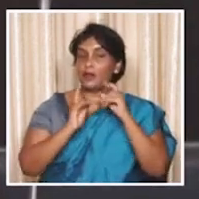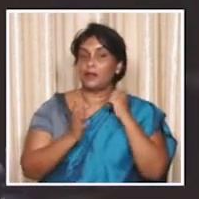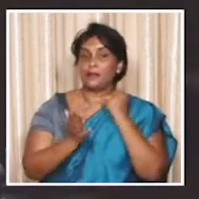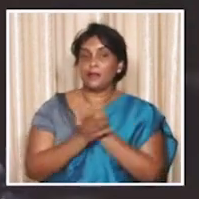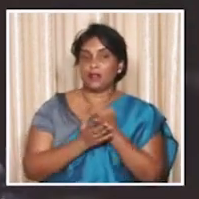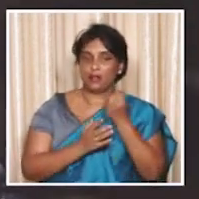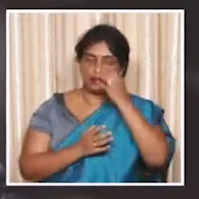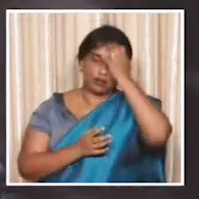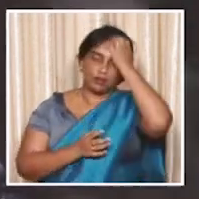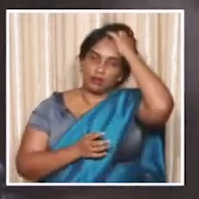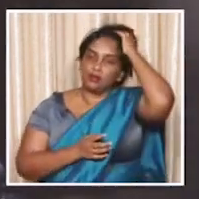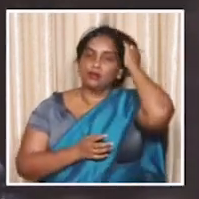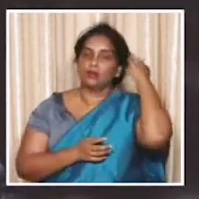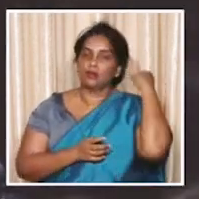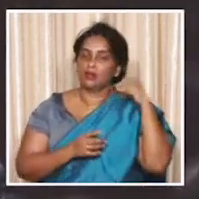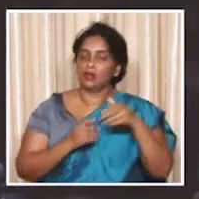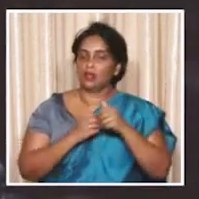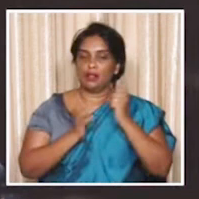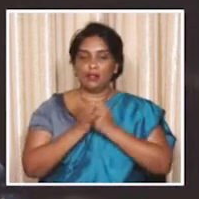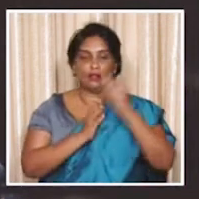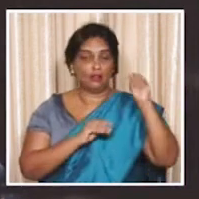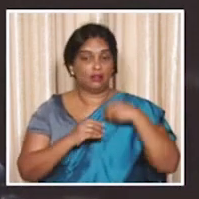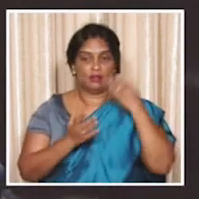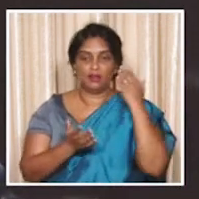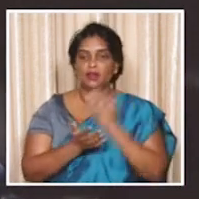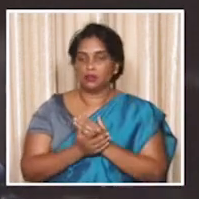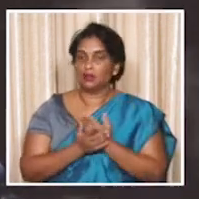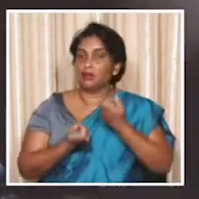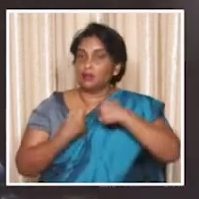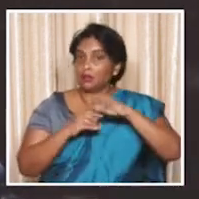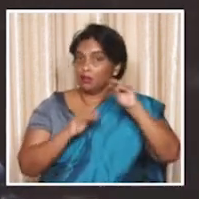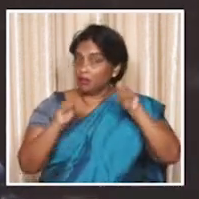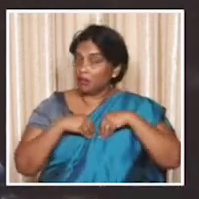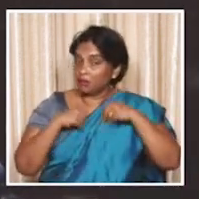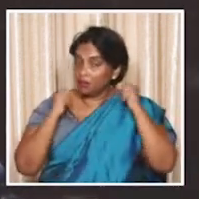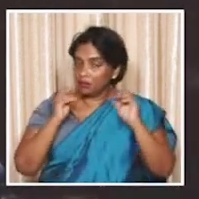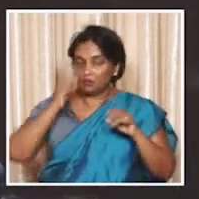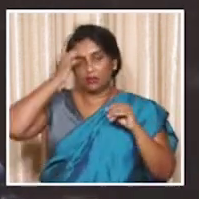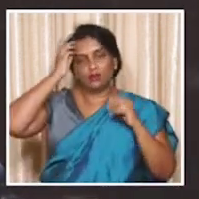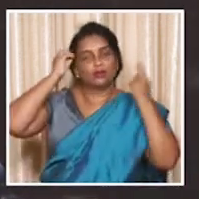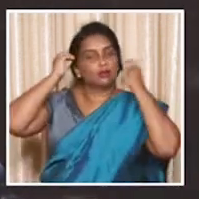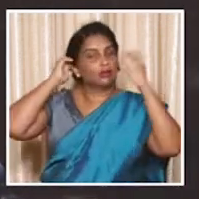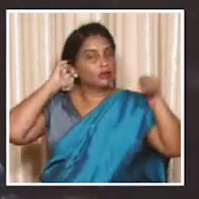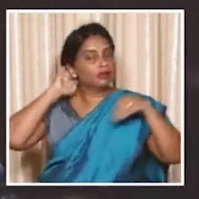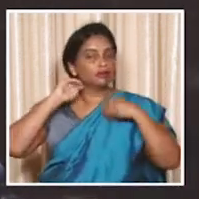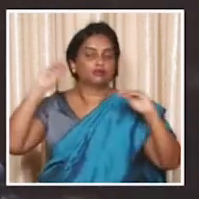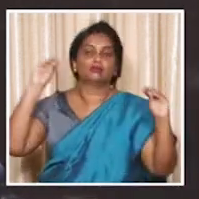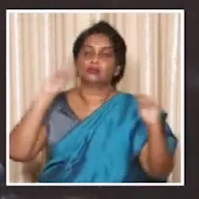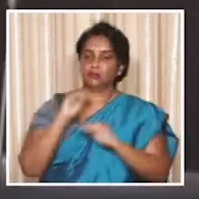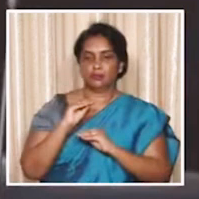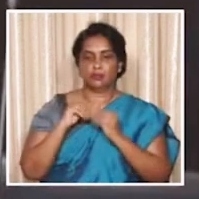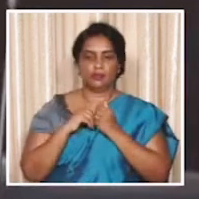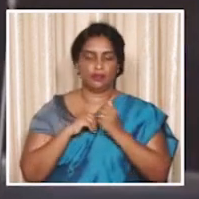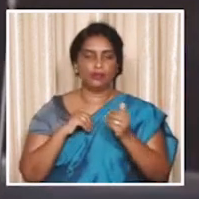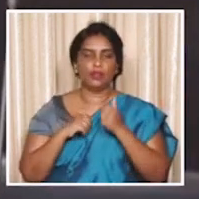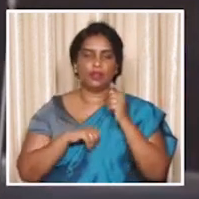වලින් දැනට ලෝන් සම්පූර්ණයෙන් නතර වෙලා තියෙනවා රීෂෙඩියුල් කරාට පස්සේ ඒ එන එකට ඇතුල් කිරීම සඳහා වෙන